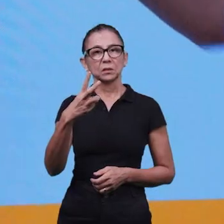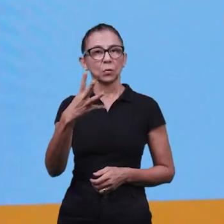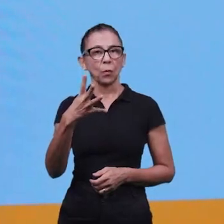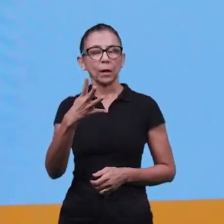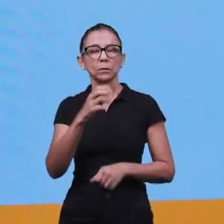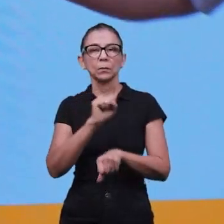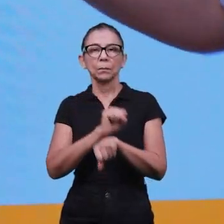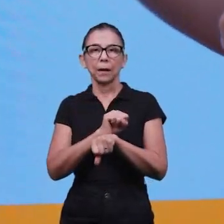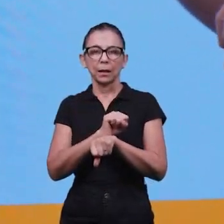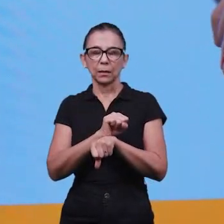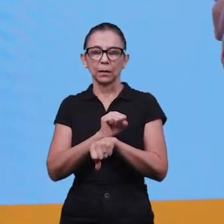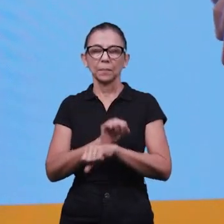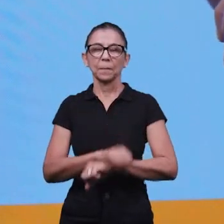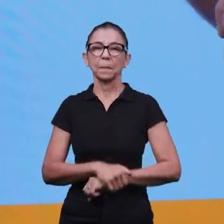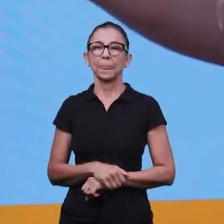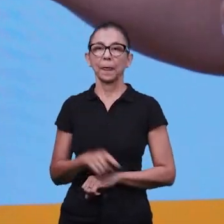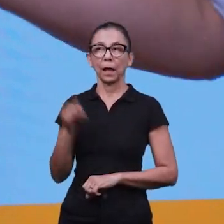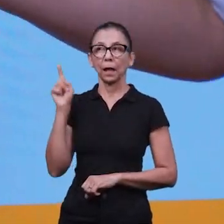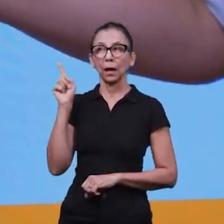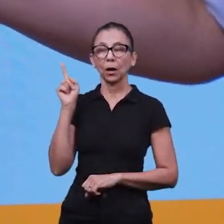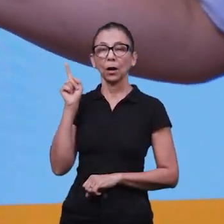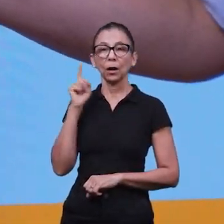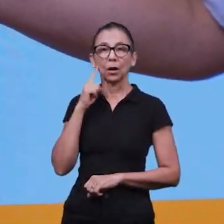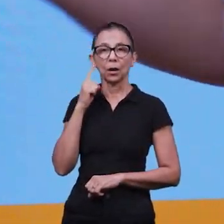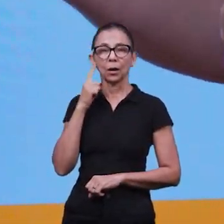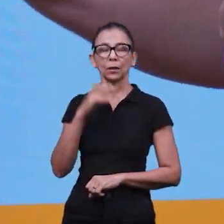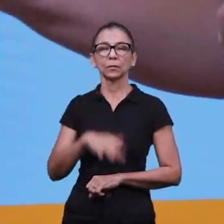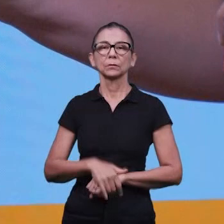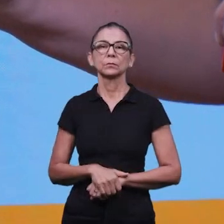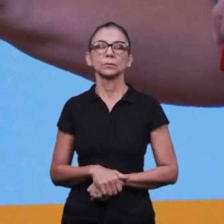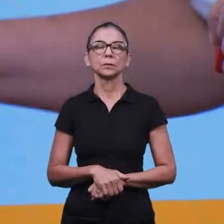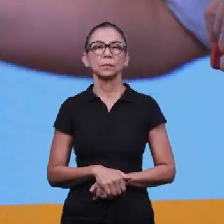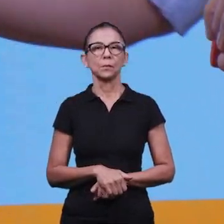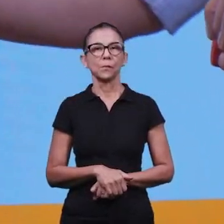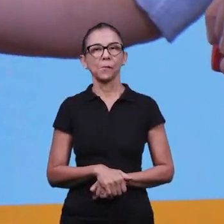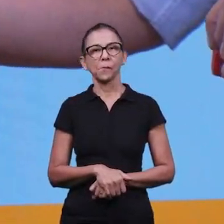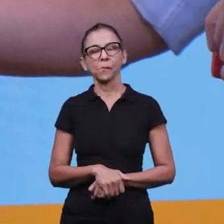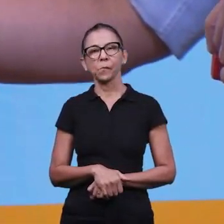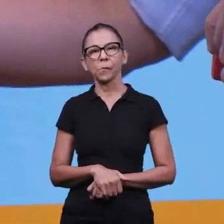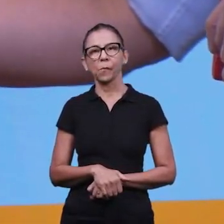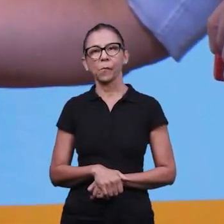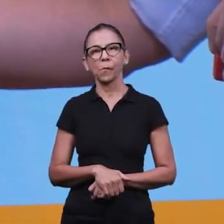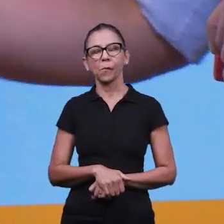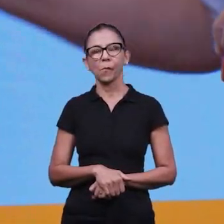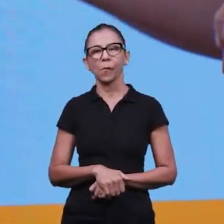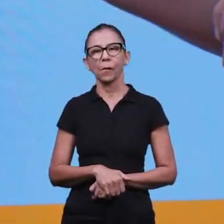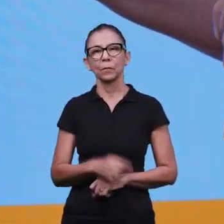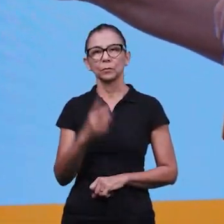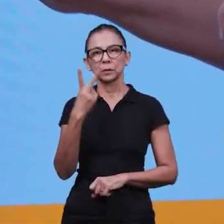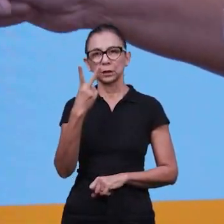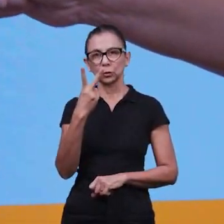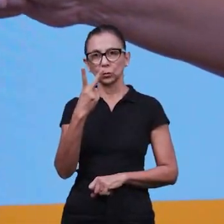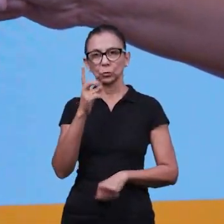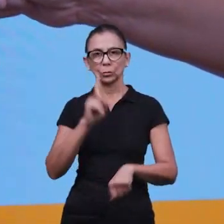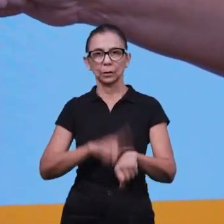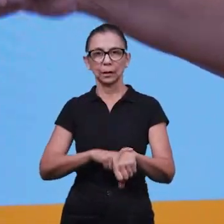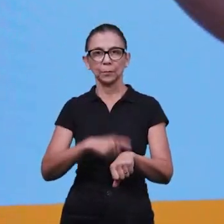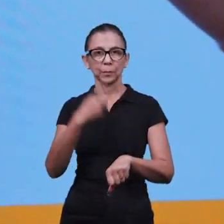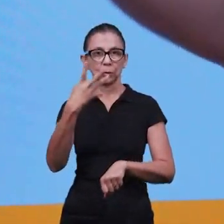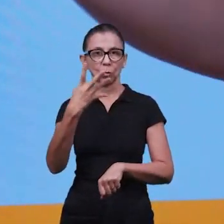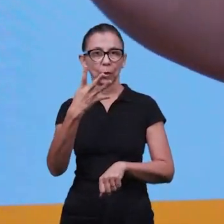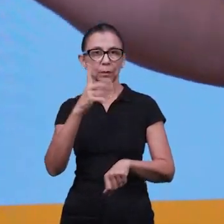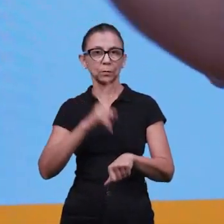quatrième temps, on va faire le silence. Et ici, regardez, on va jouer au deuxième et au quatrième